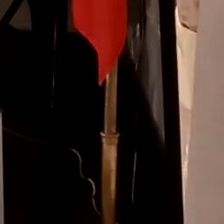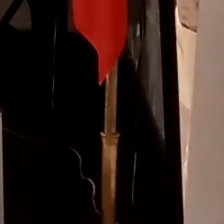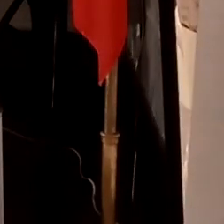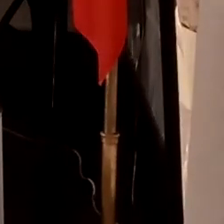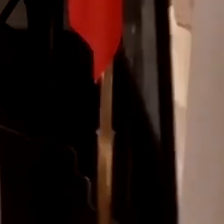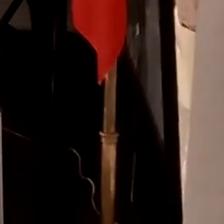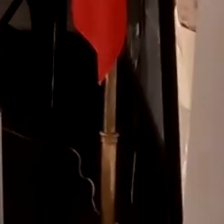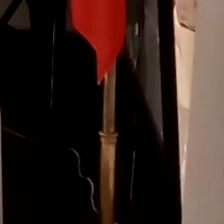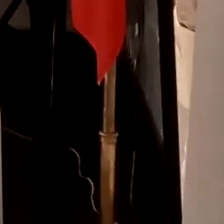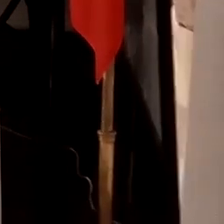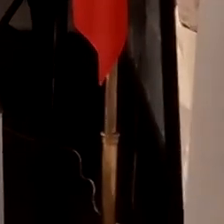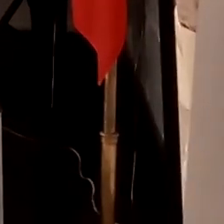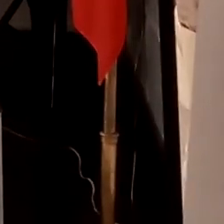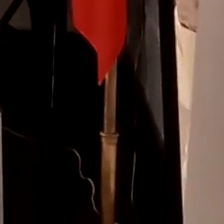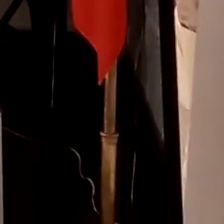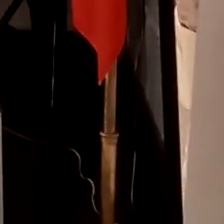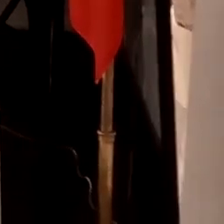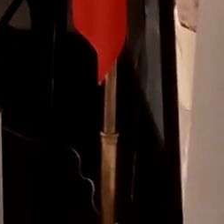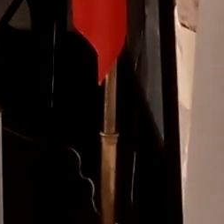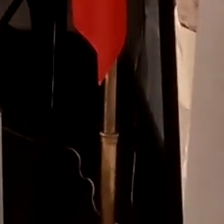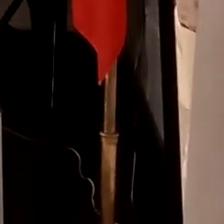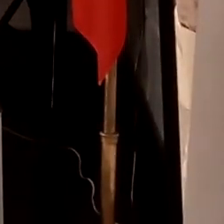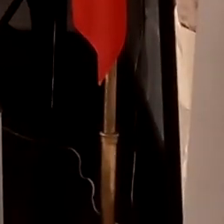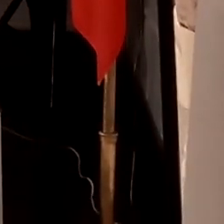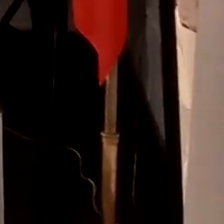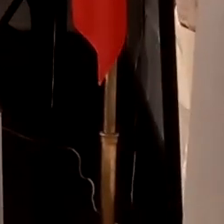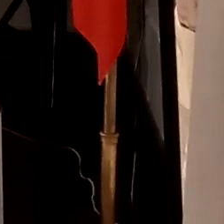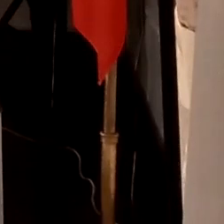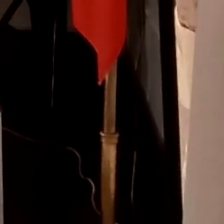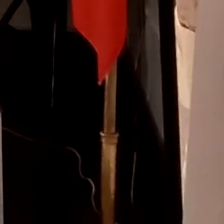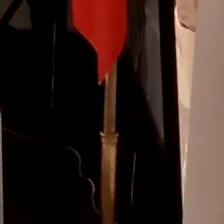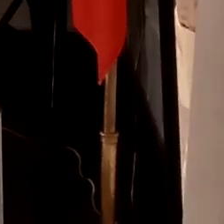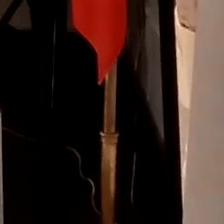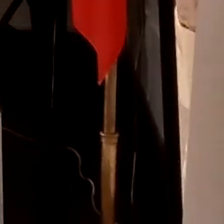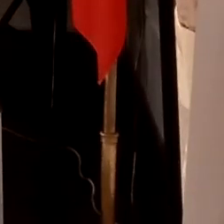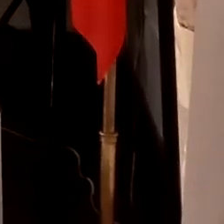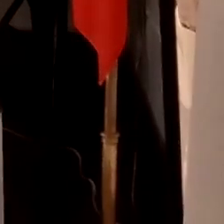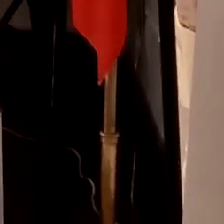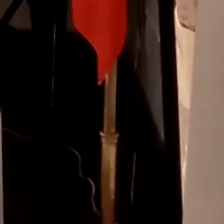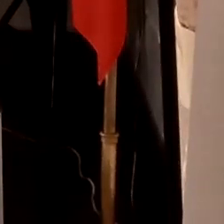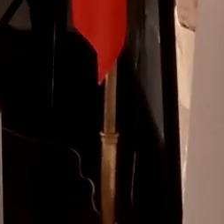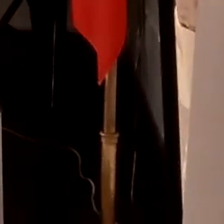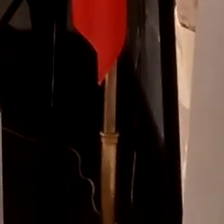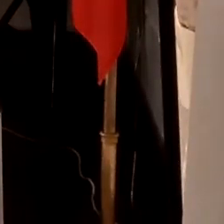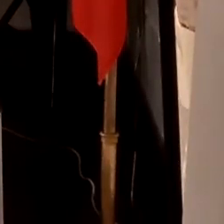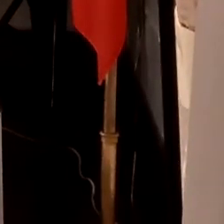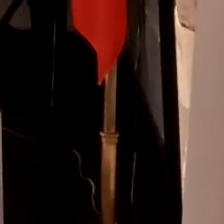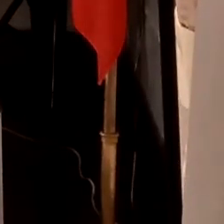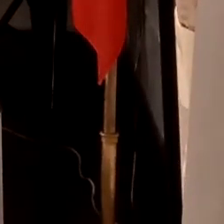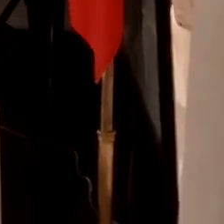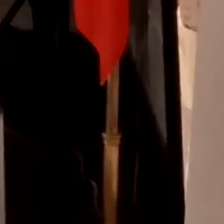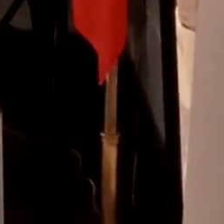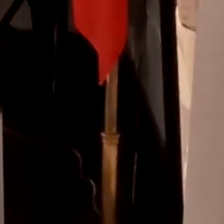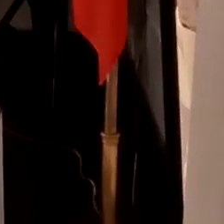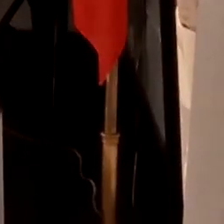di un di prestigio importante come piacere che vi accogliamo questa sera e vi invitiamo ad